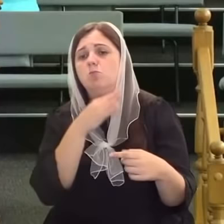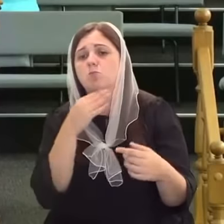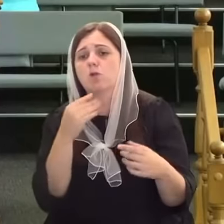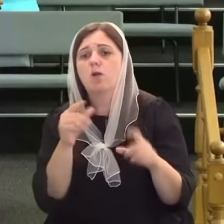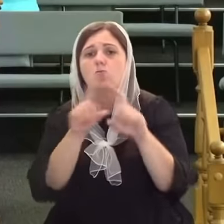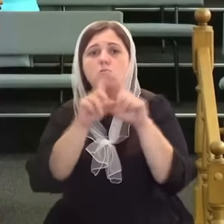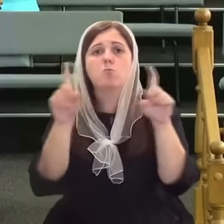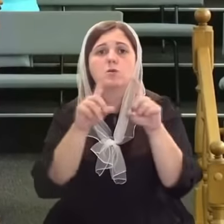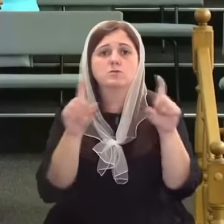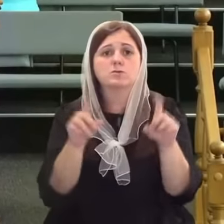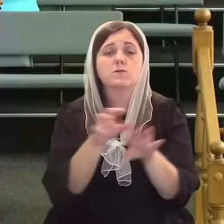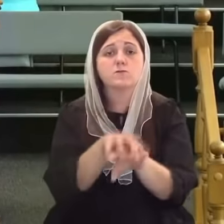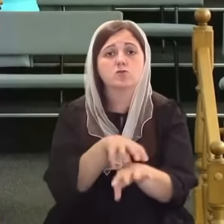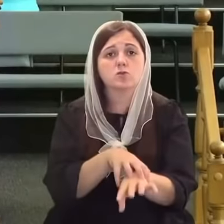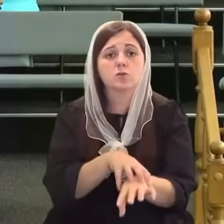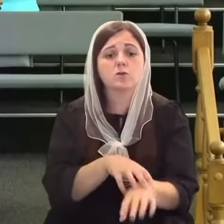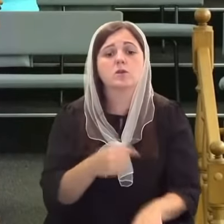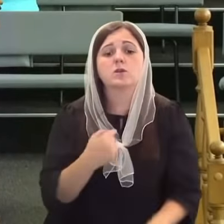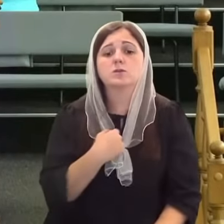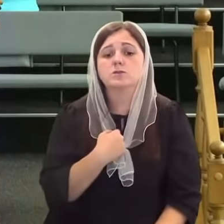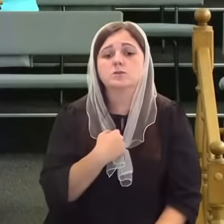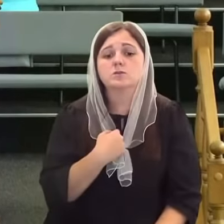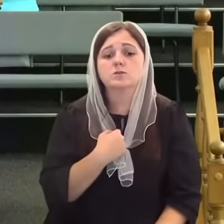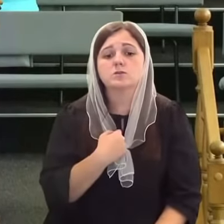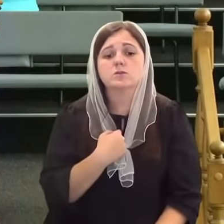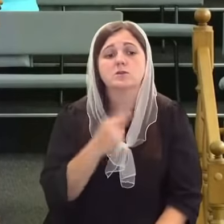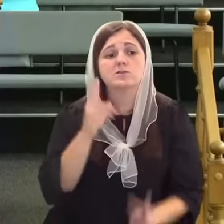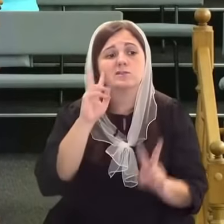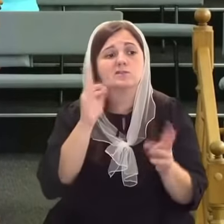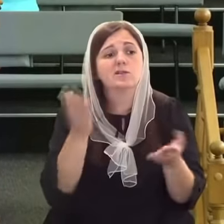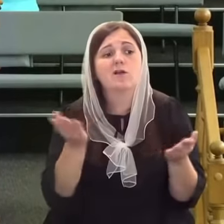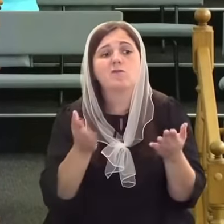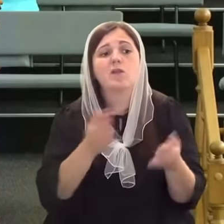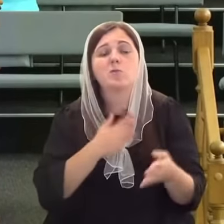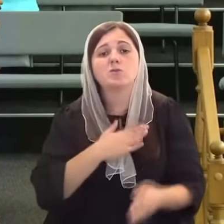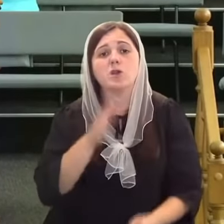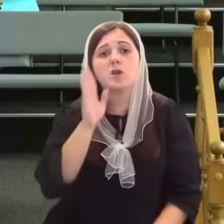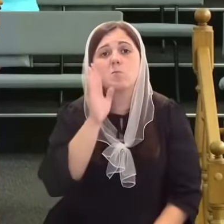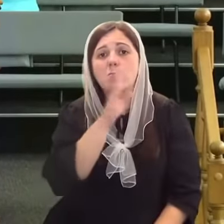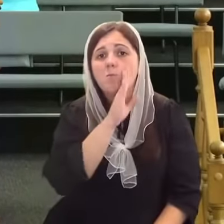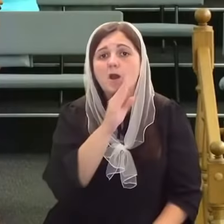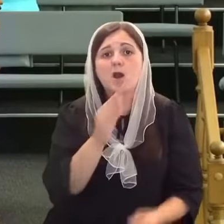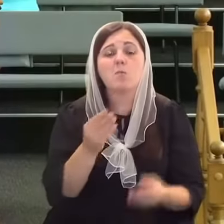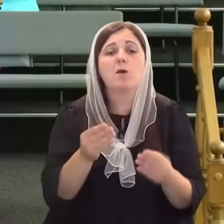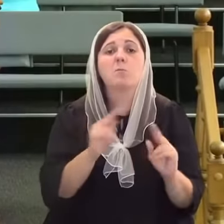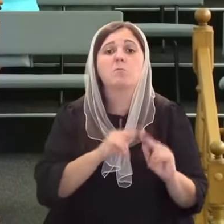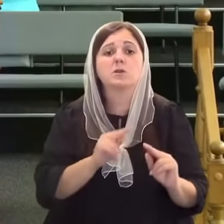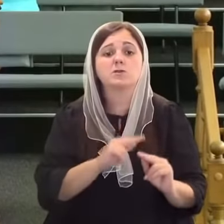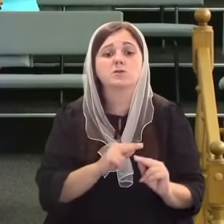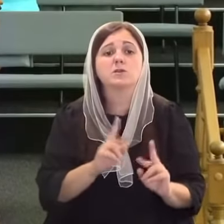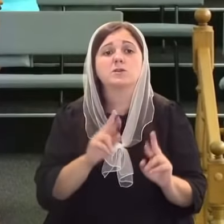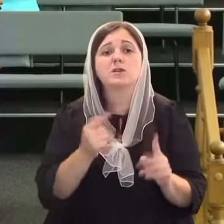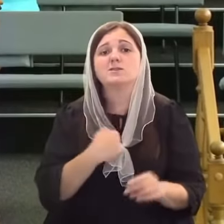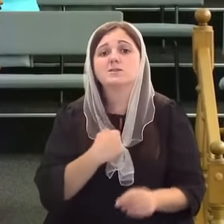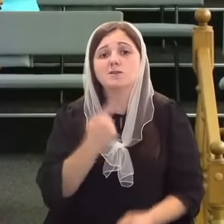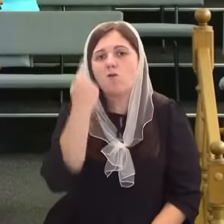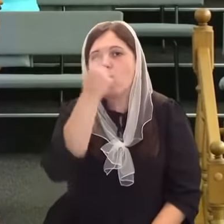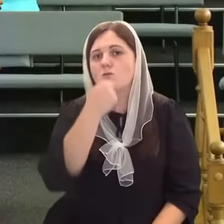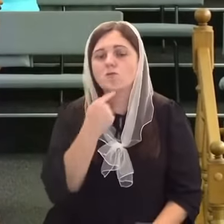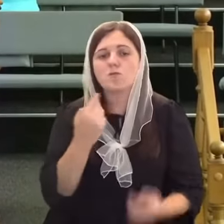там был не один отдел обуви. И я не знал, в каком из них работает моя мама. Я не знал, как моя мама